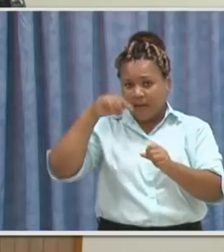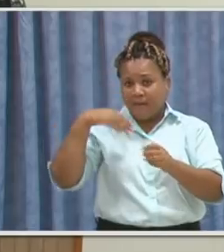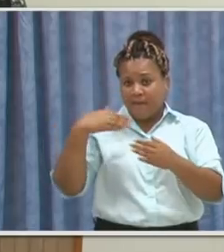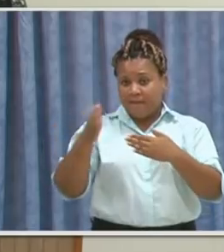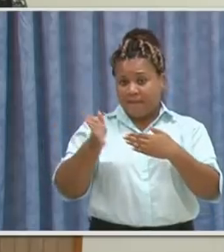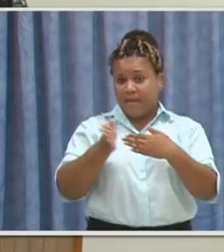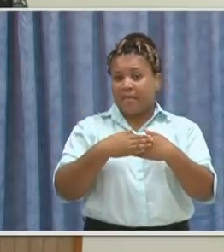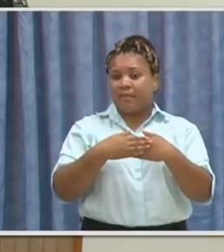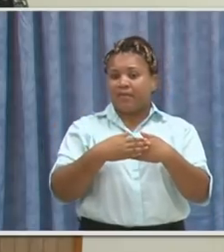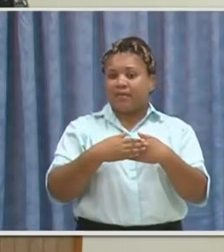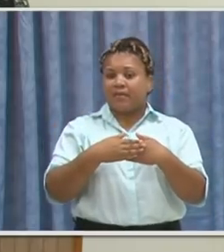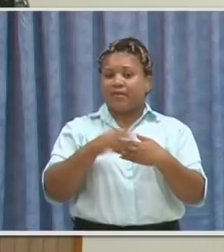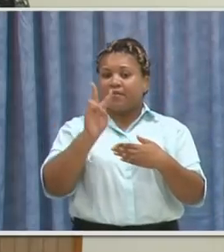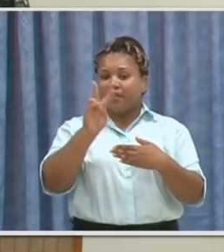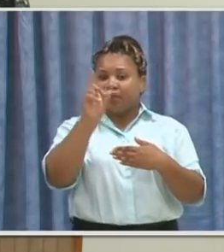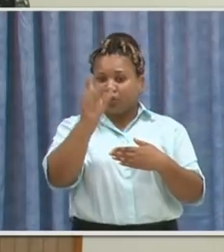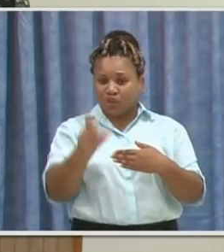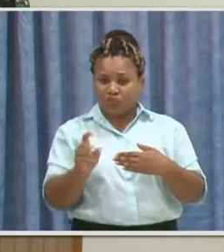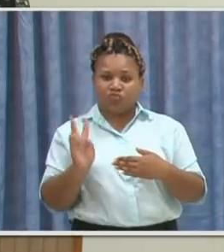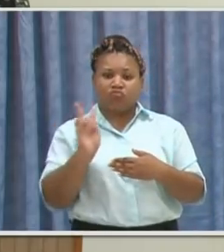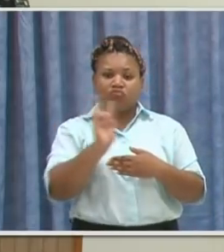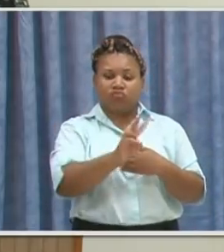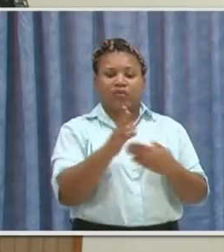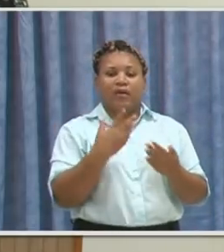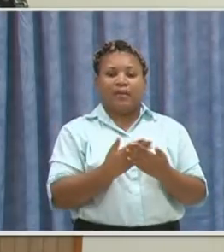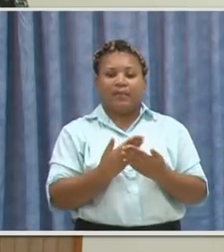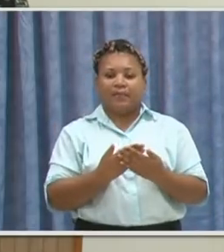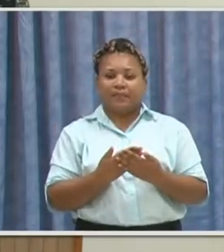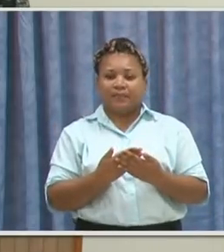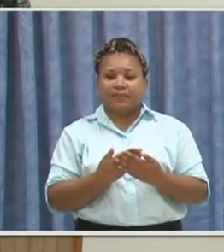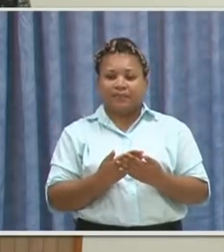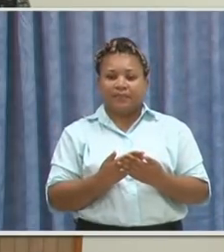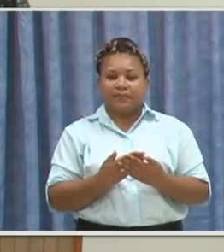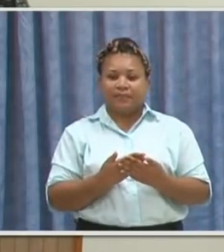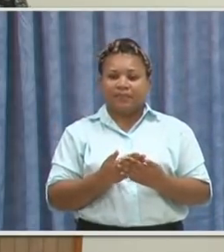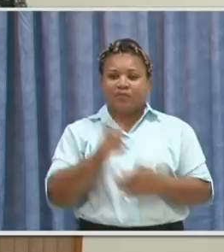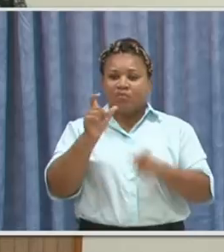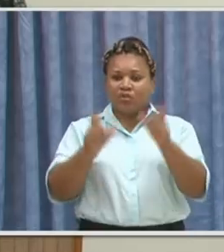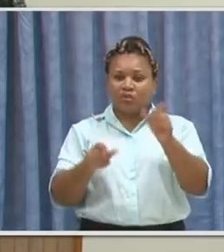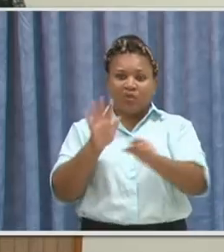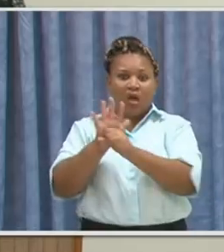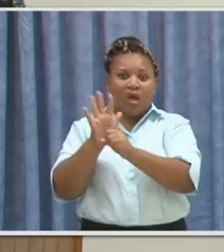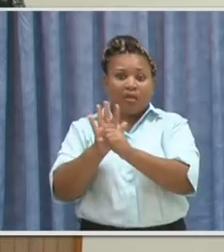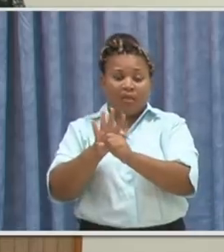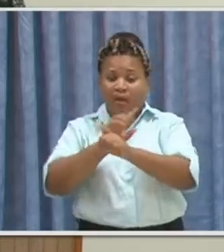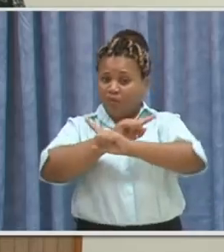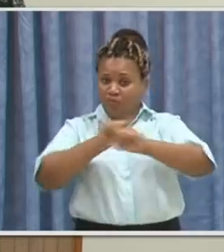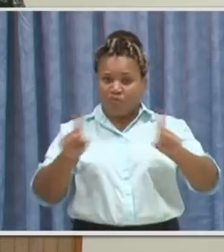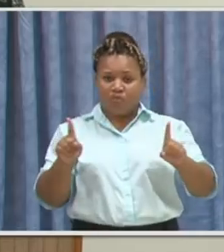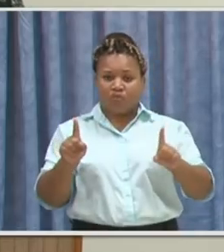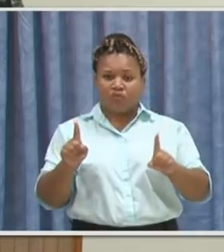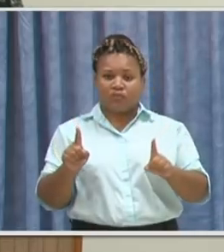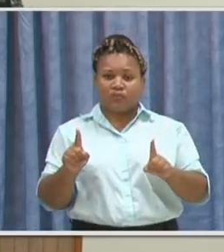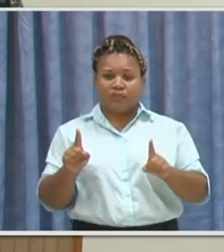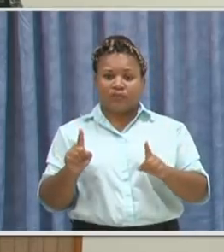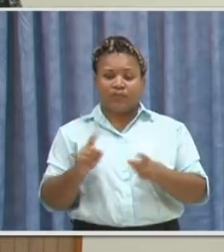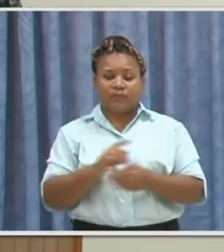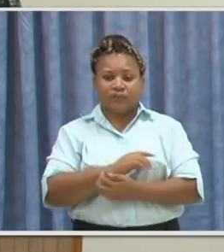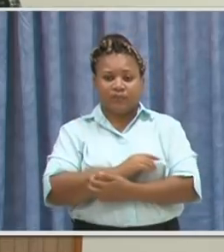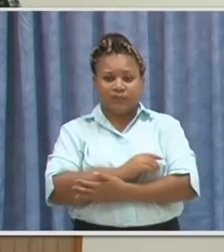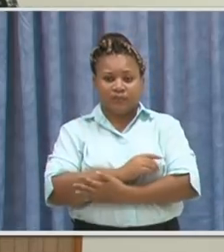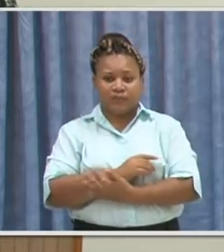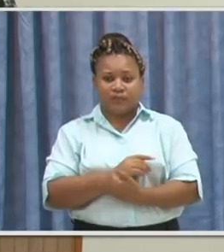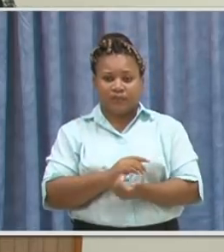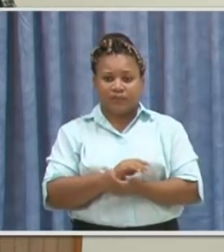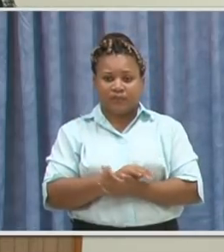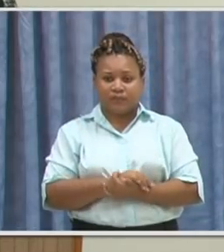visiter patients qui le l'hôpital. Et un dimon qui n'a résisté, qui a un endroit